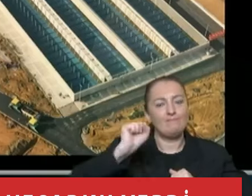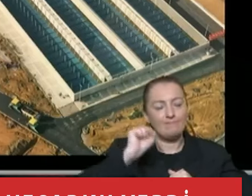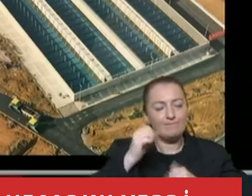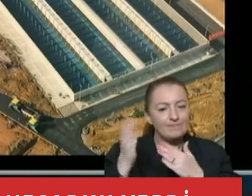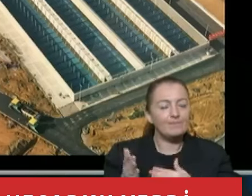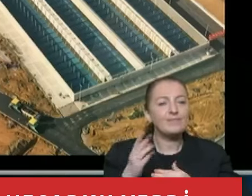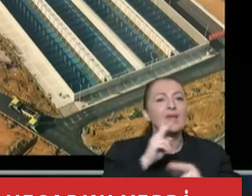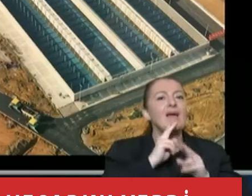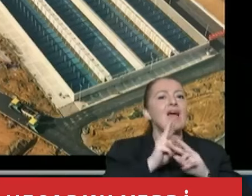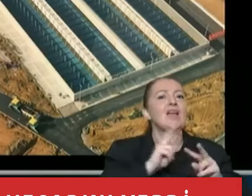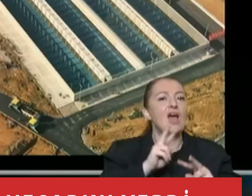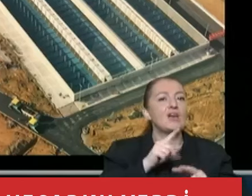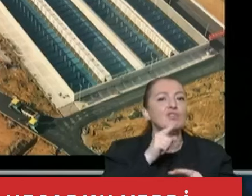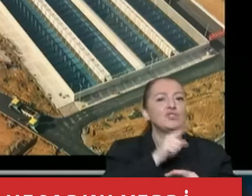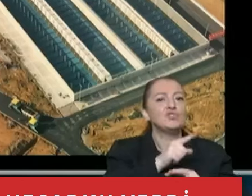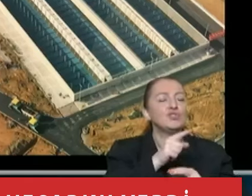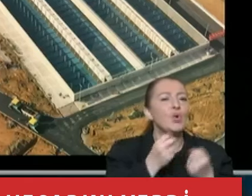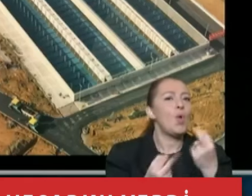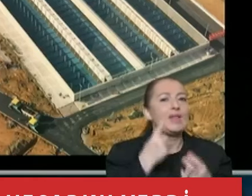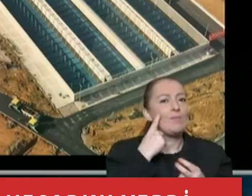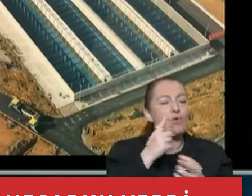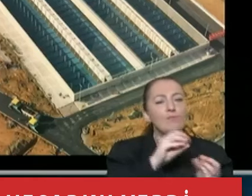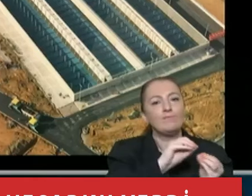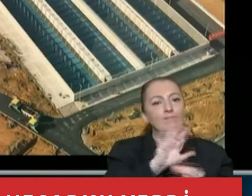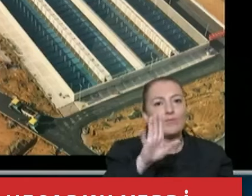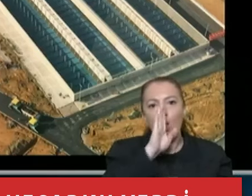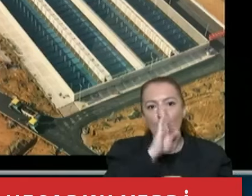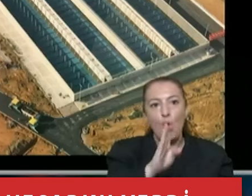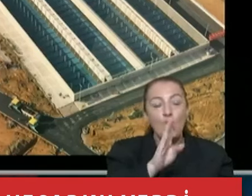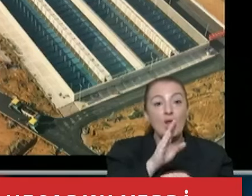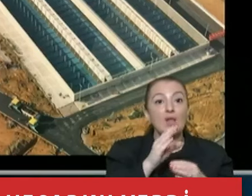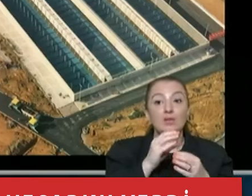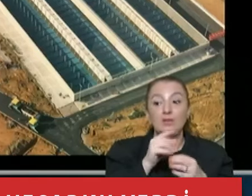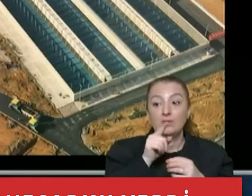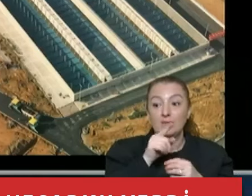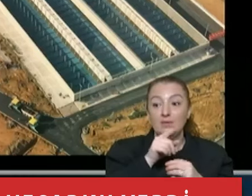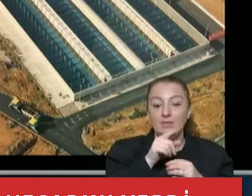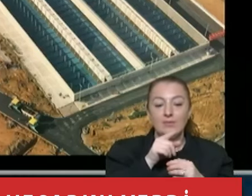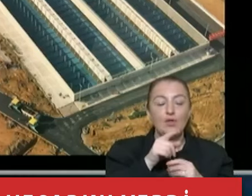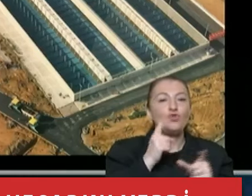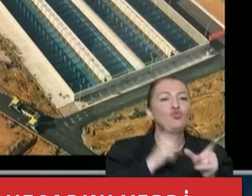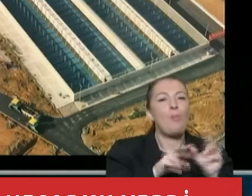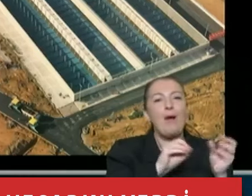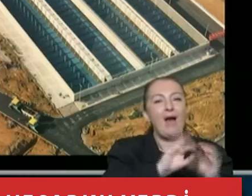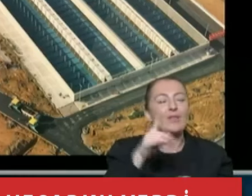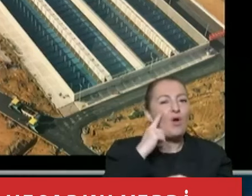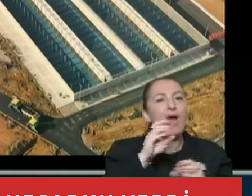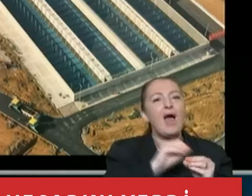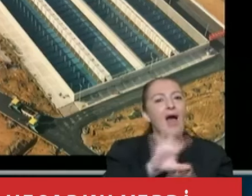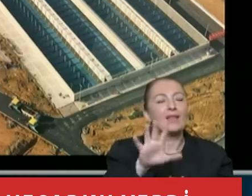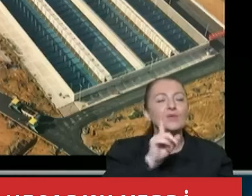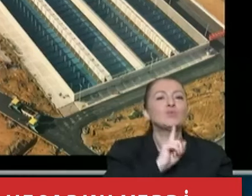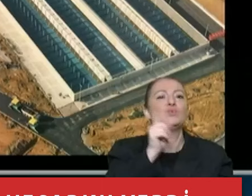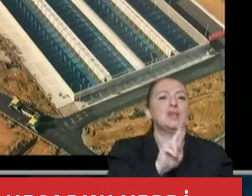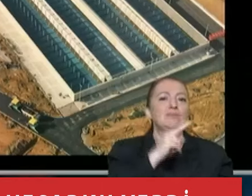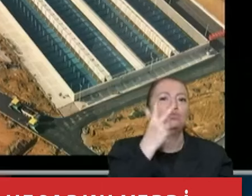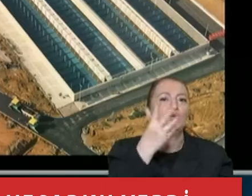üretim tesisine göndererek doğrudan düzenli depolama sahalarına giden atık oranını % 72'ye